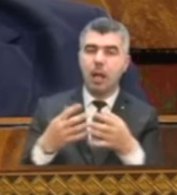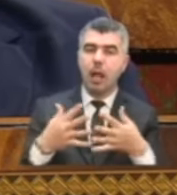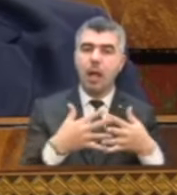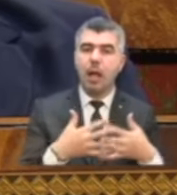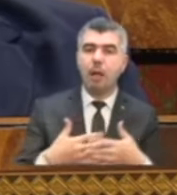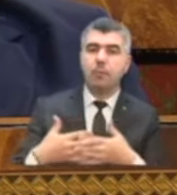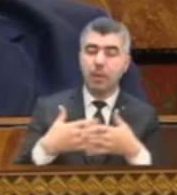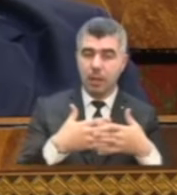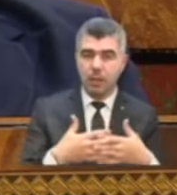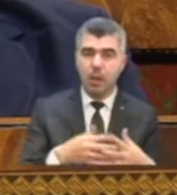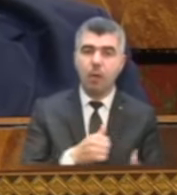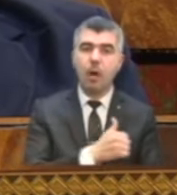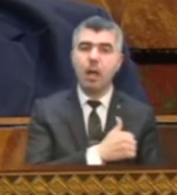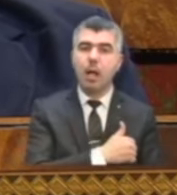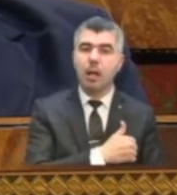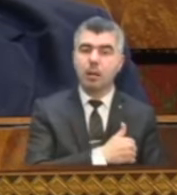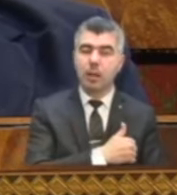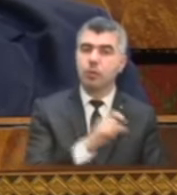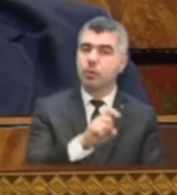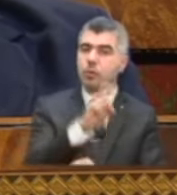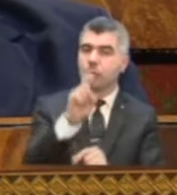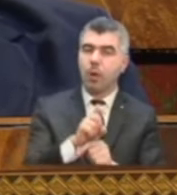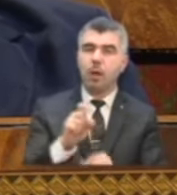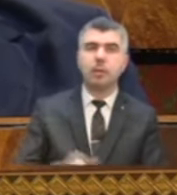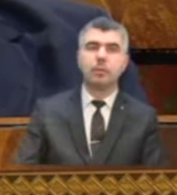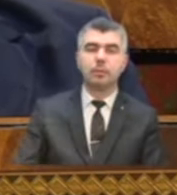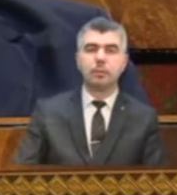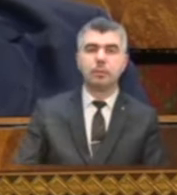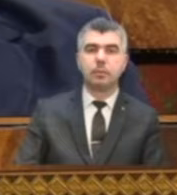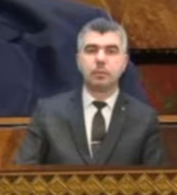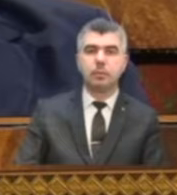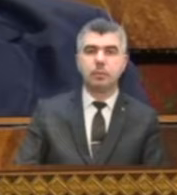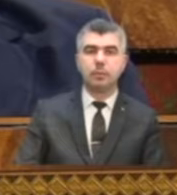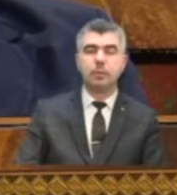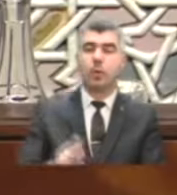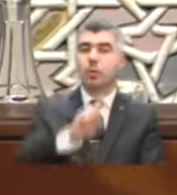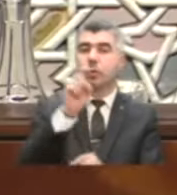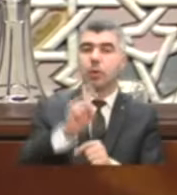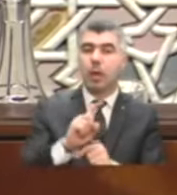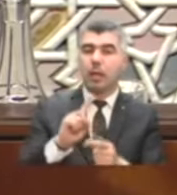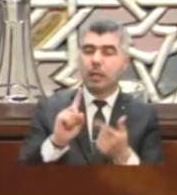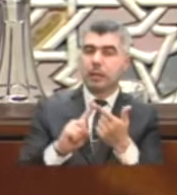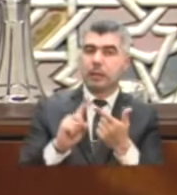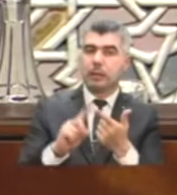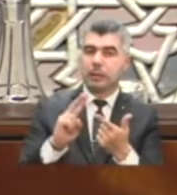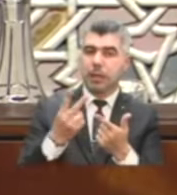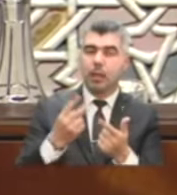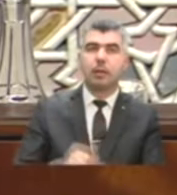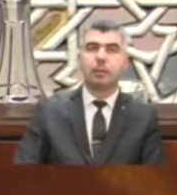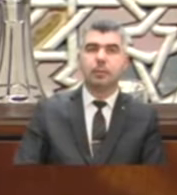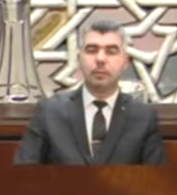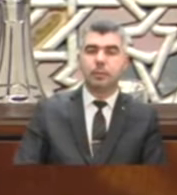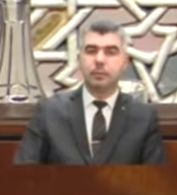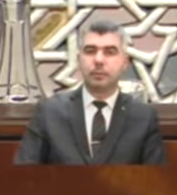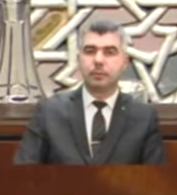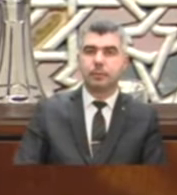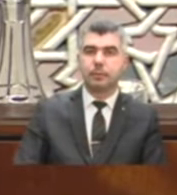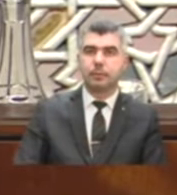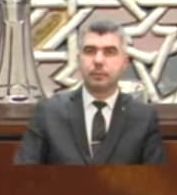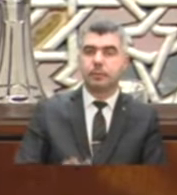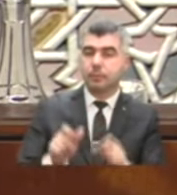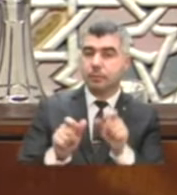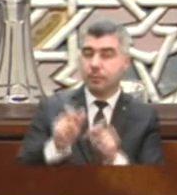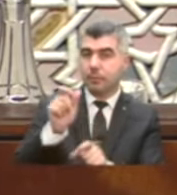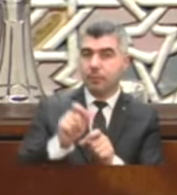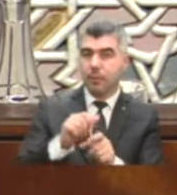المتحدة الأمريكية وكندا نسائلكم. شكرا. السؤال الثاني للسيدات والسادة النواب المحترمين